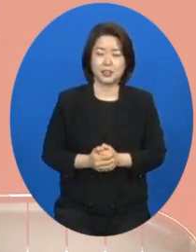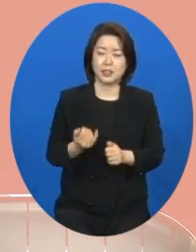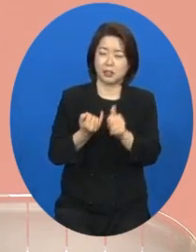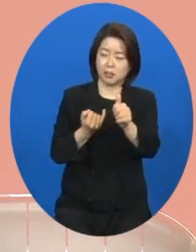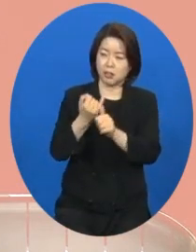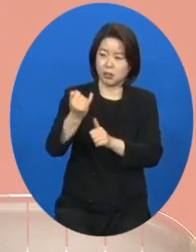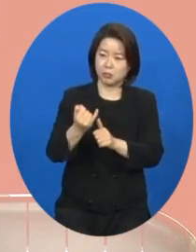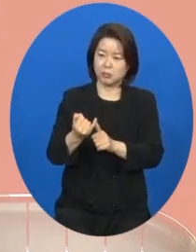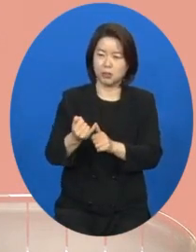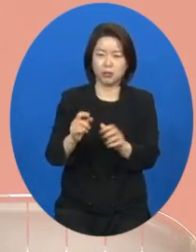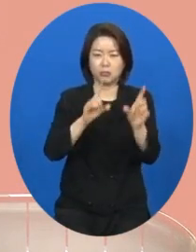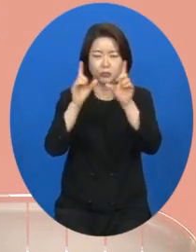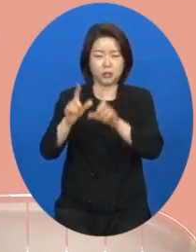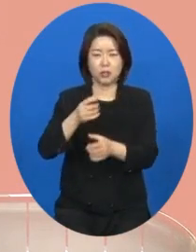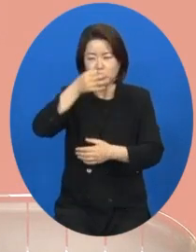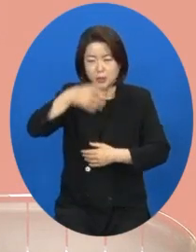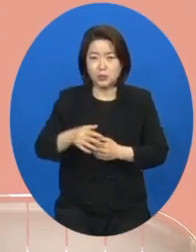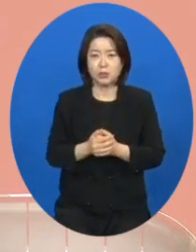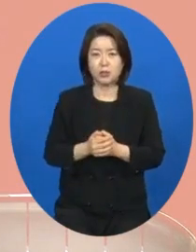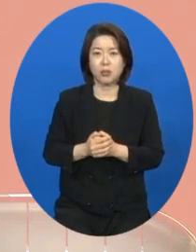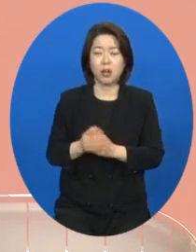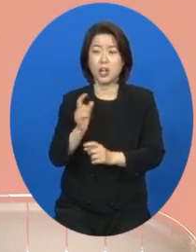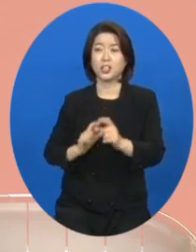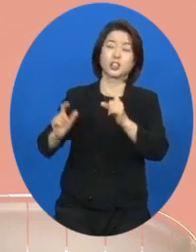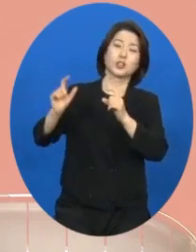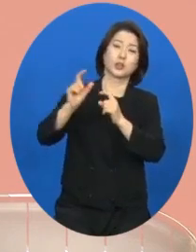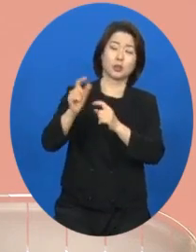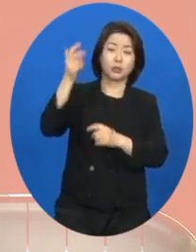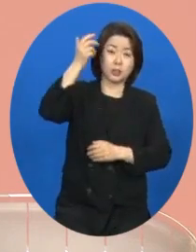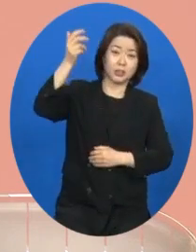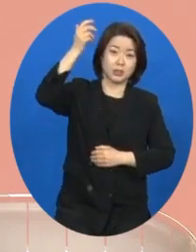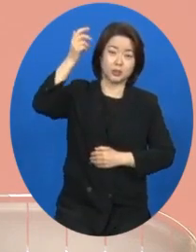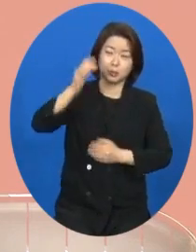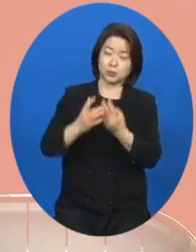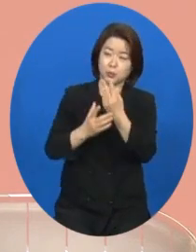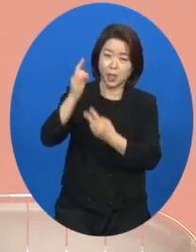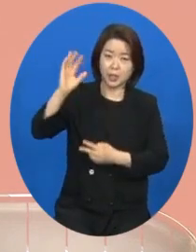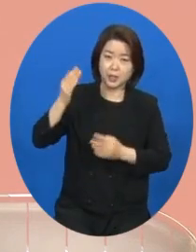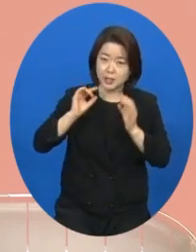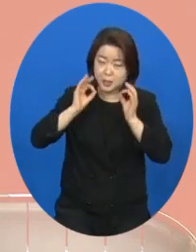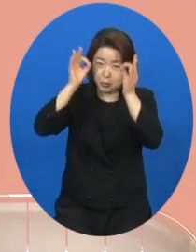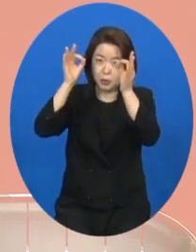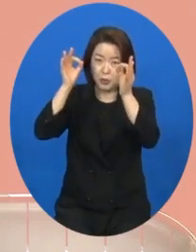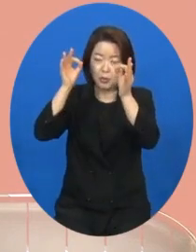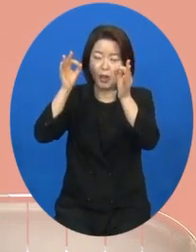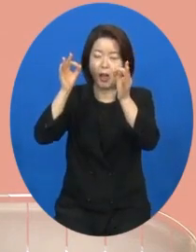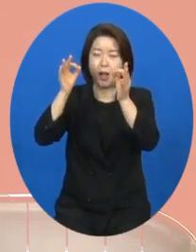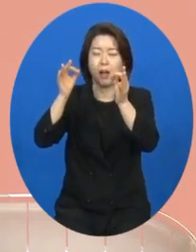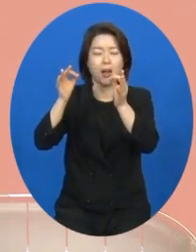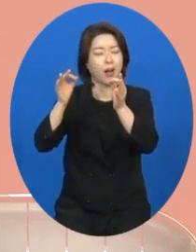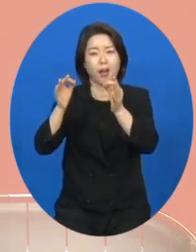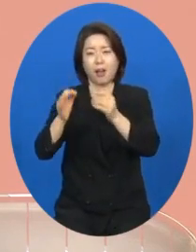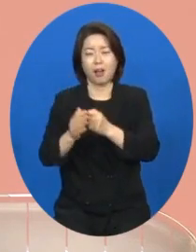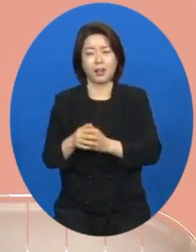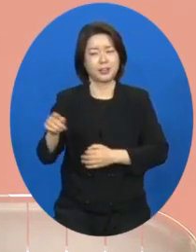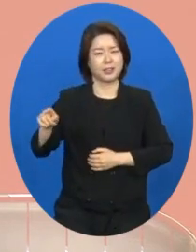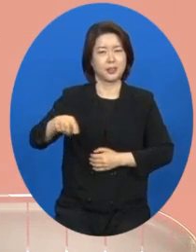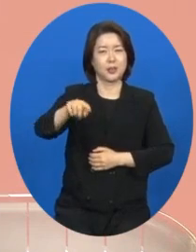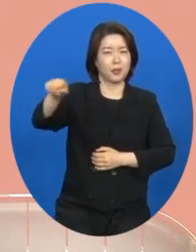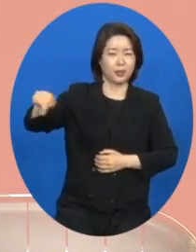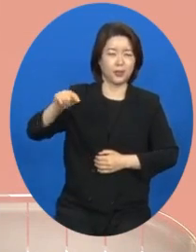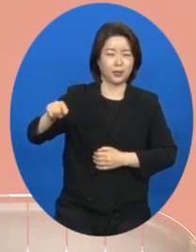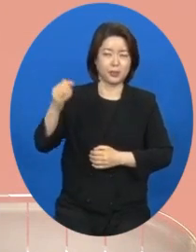사는 것도 이렇게 힘든데 여기에 또 하나 더 영적으로 하나 되기를 위해서 힘쓰라. 잘 몰라서 그런